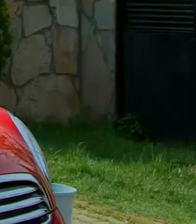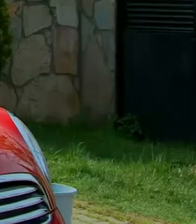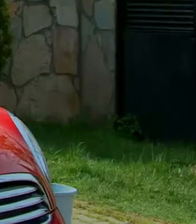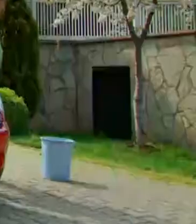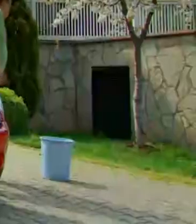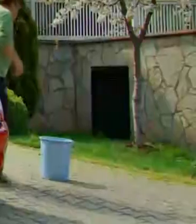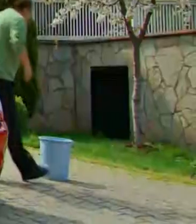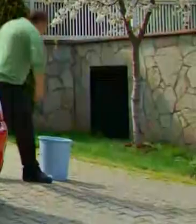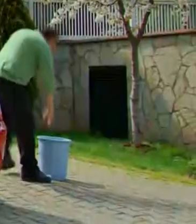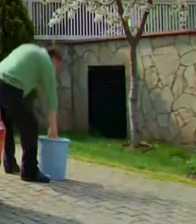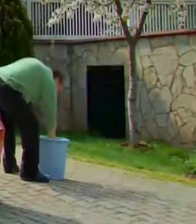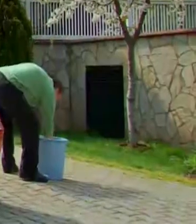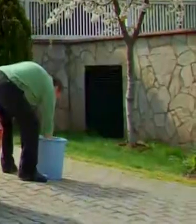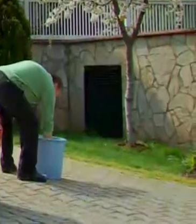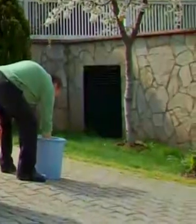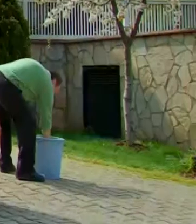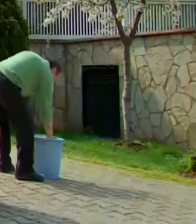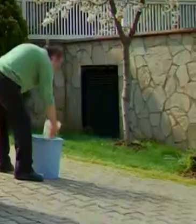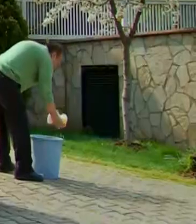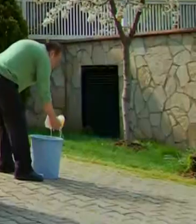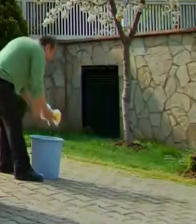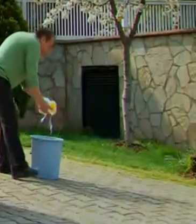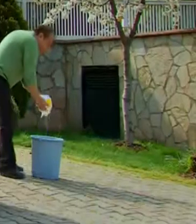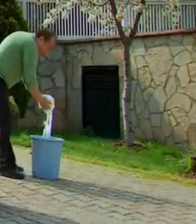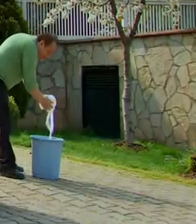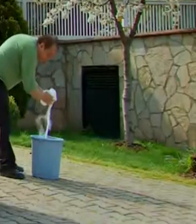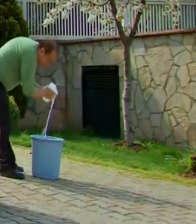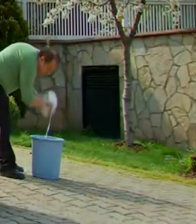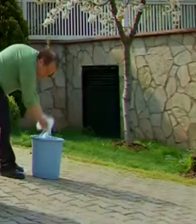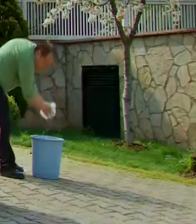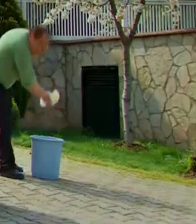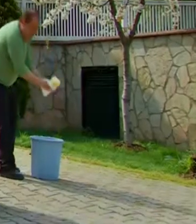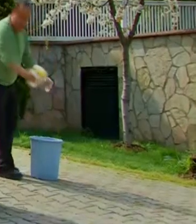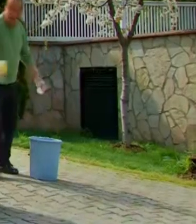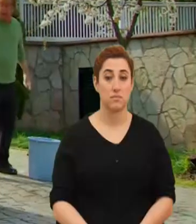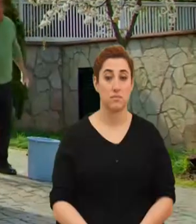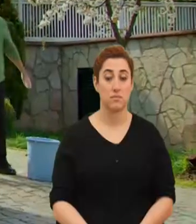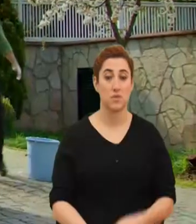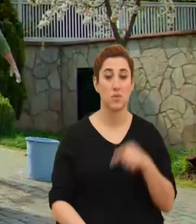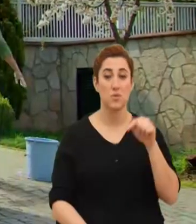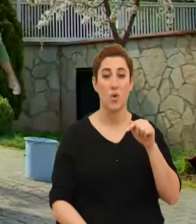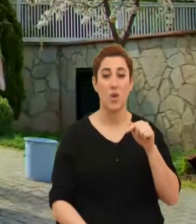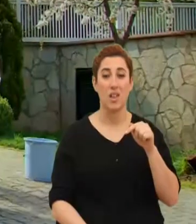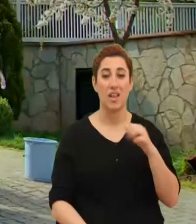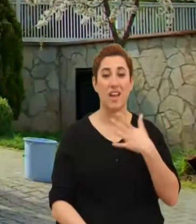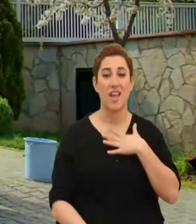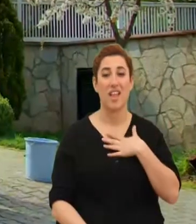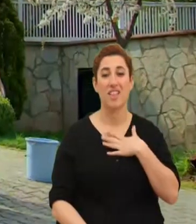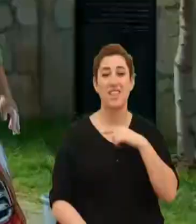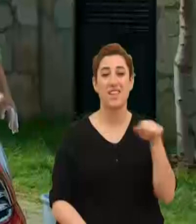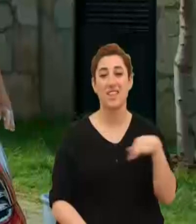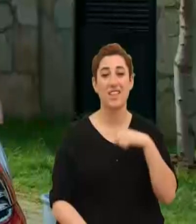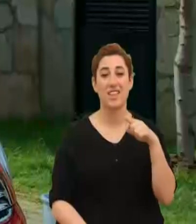Ay. Zoraki hareketlenip kovaya eğildi. Köpüklü süngeri sıktı. Şöyle kendi